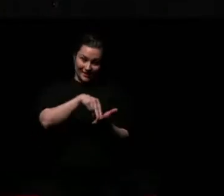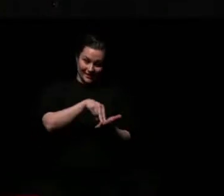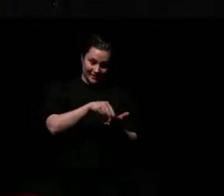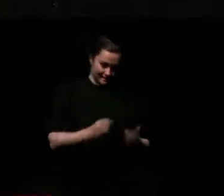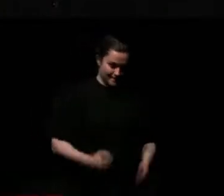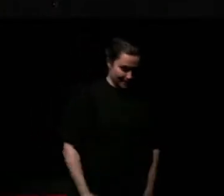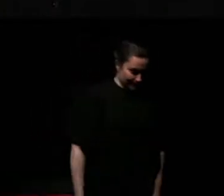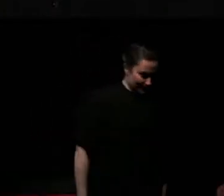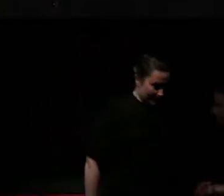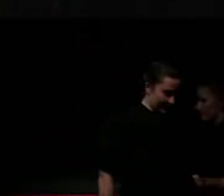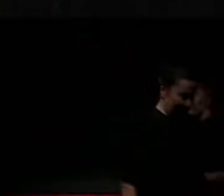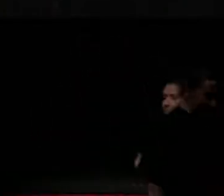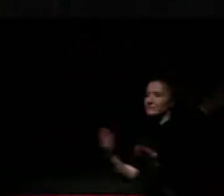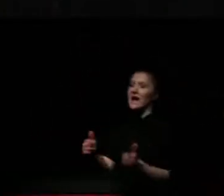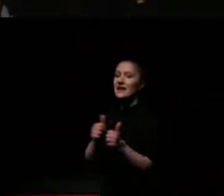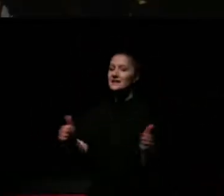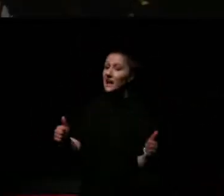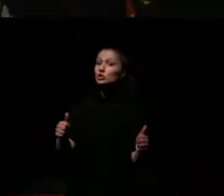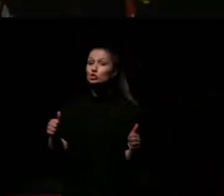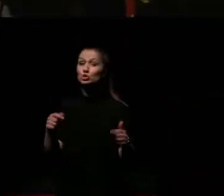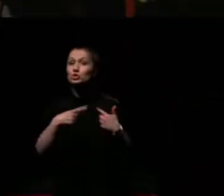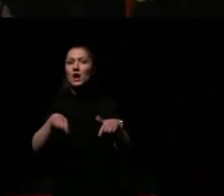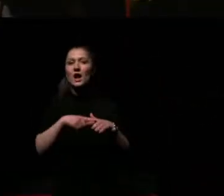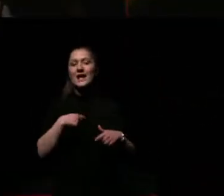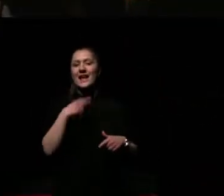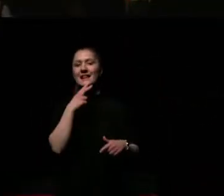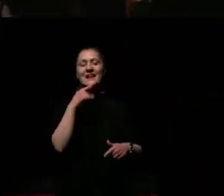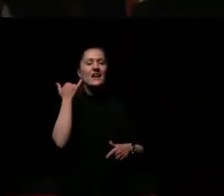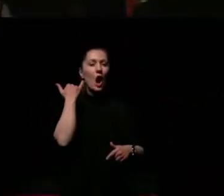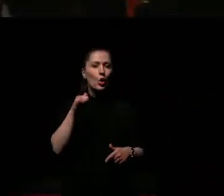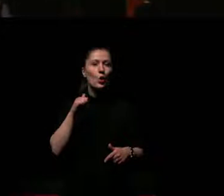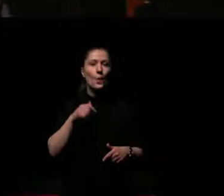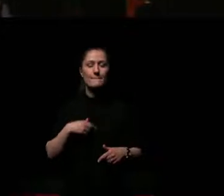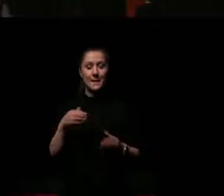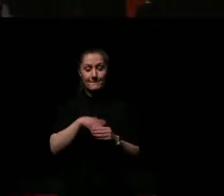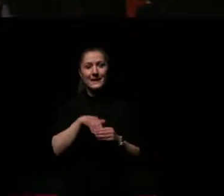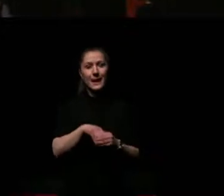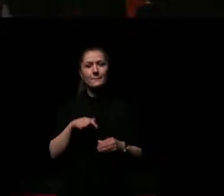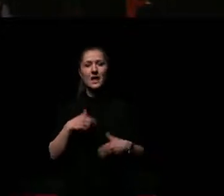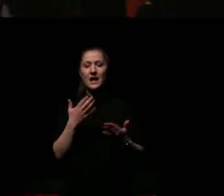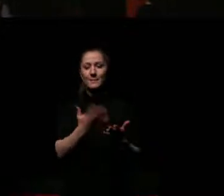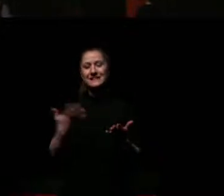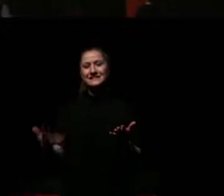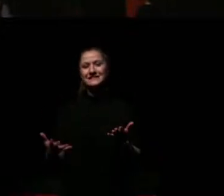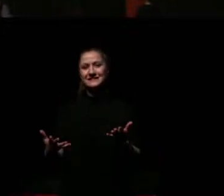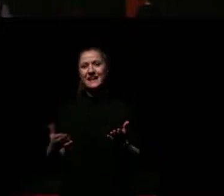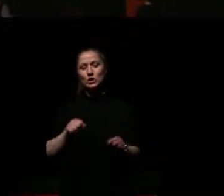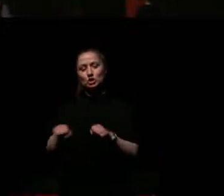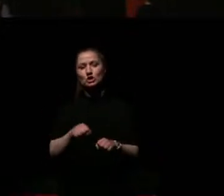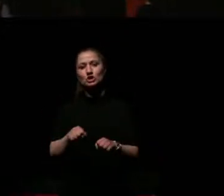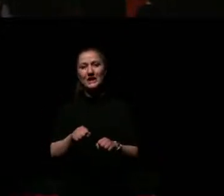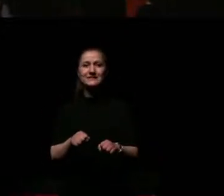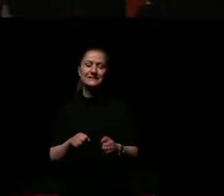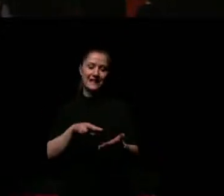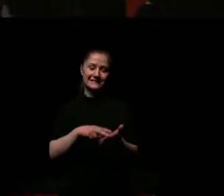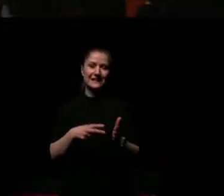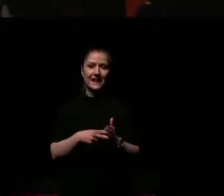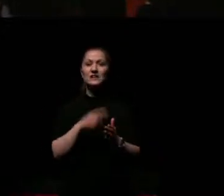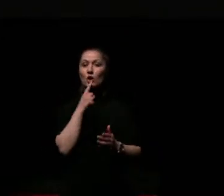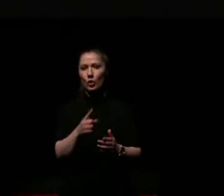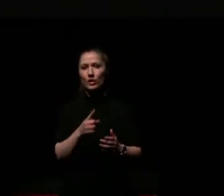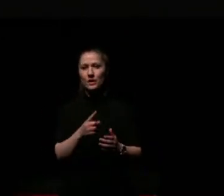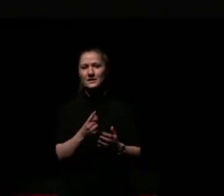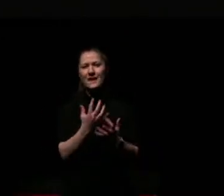Ærede storsal, mitt navn er Jakob, og jeg er medlem. Jeg står her for å presentere styrets innstilling til rådet. Det er